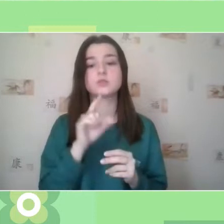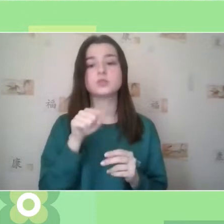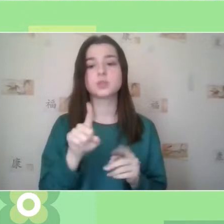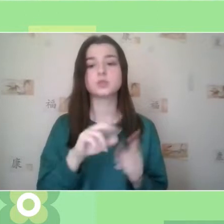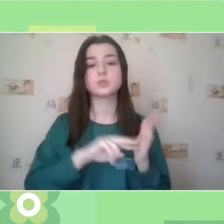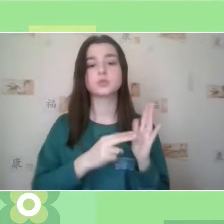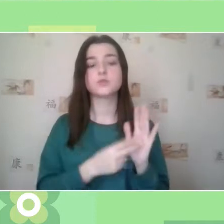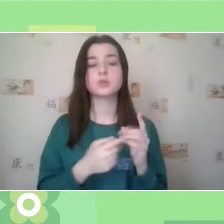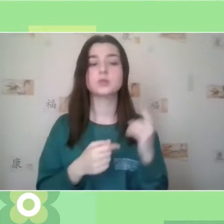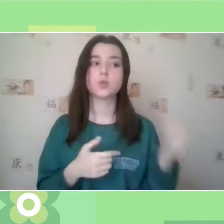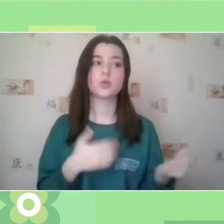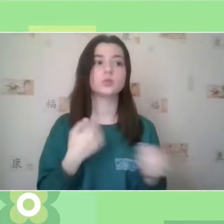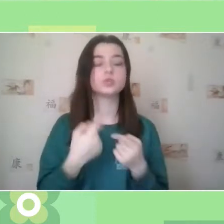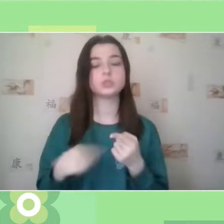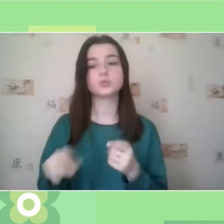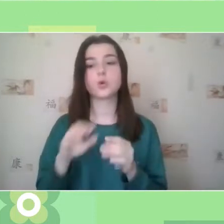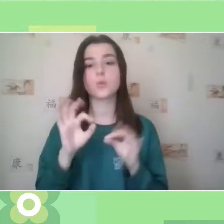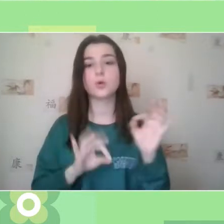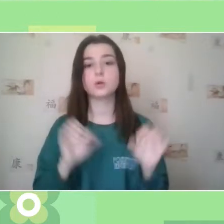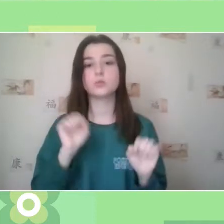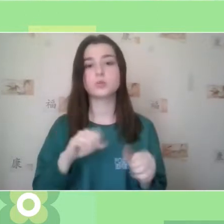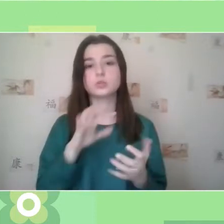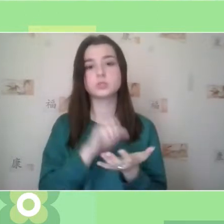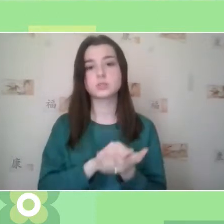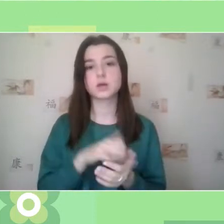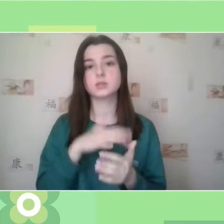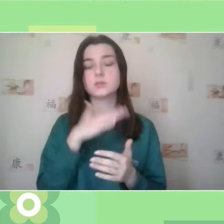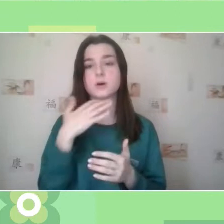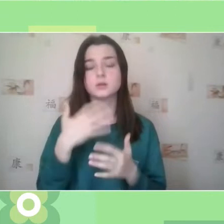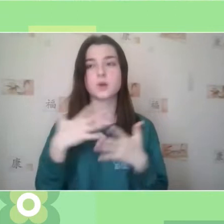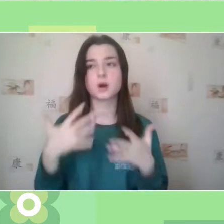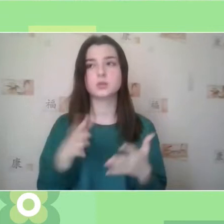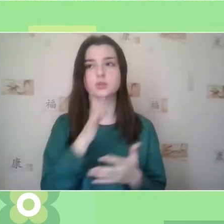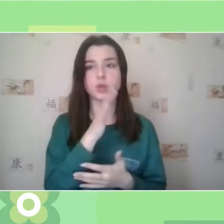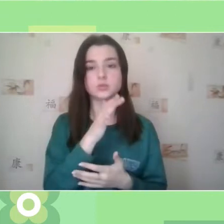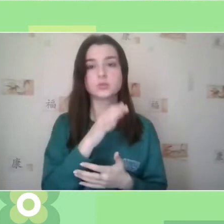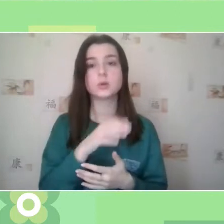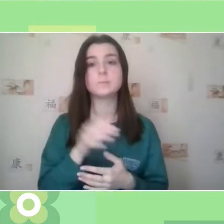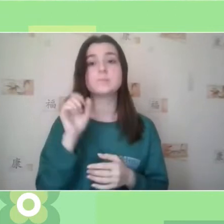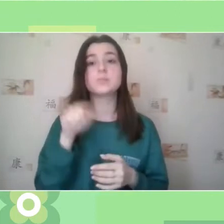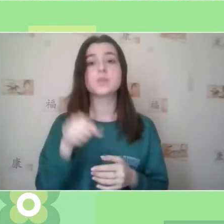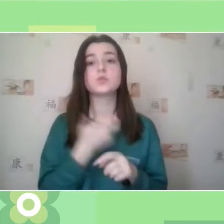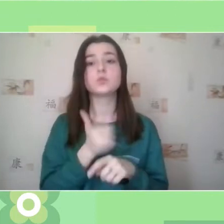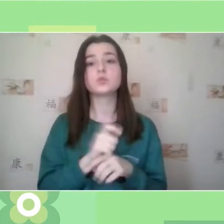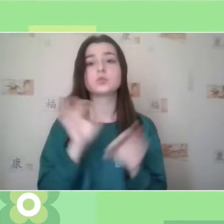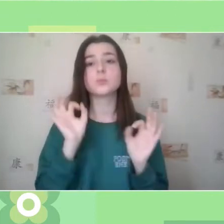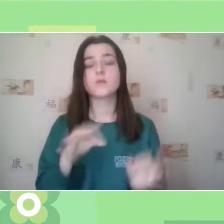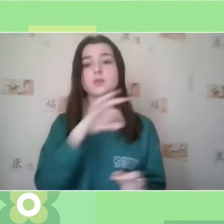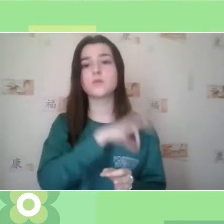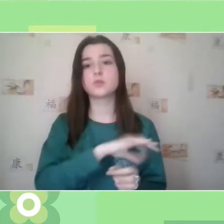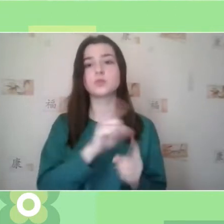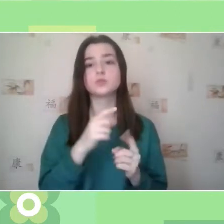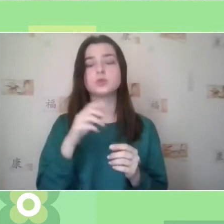планування того чи іншого проєкту може зайняти досить тривалий час, воно дуже правильне і вигідне, тому що під